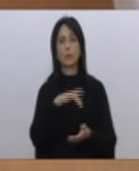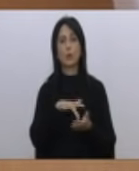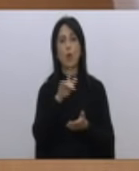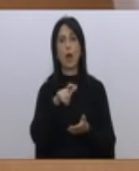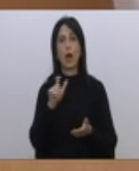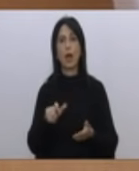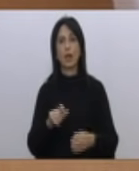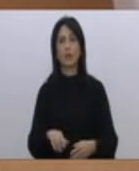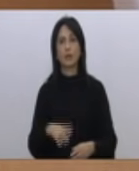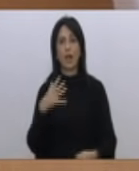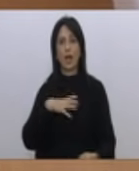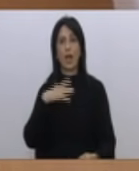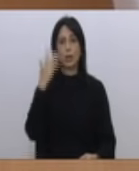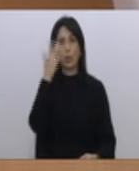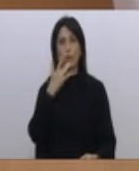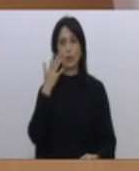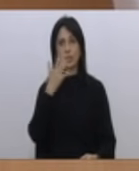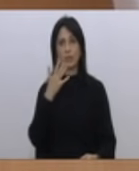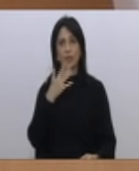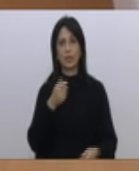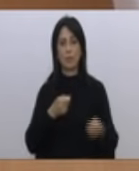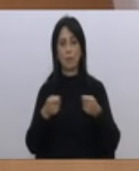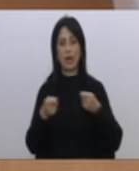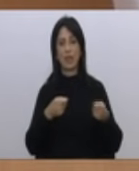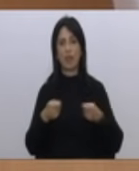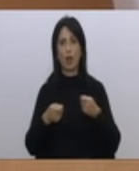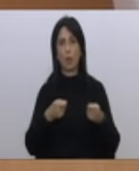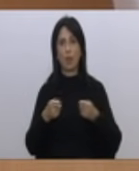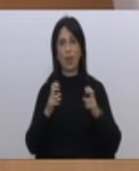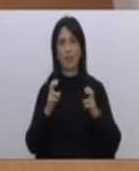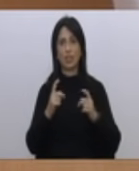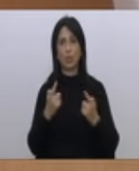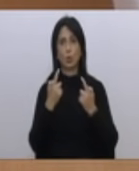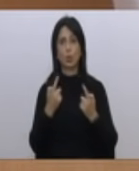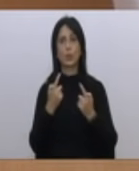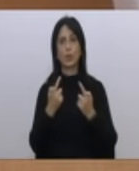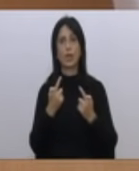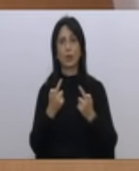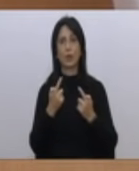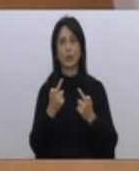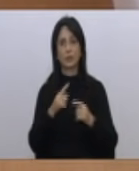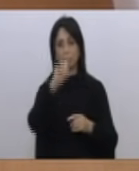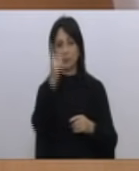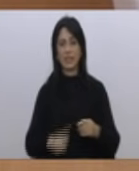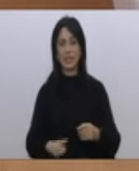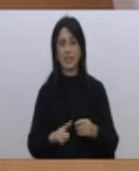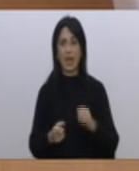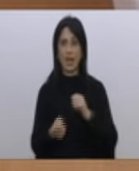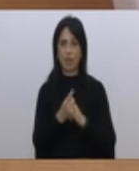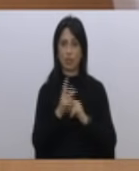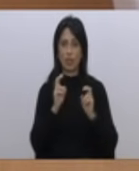მოქალაქეებს ქართული ოცნების მართლობაში უზარმაზარი ბზარის